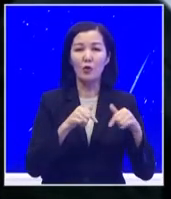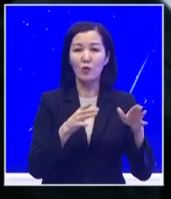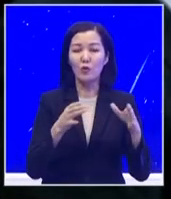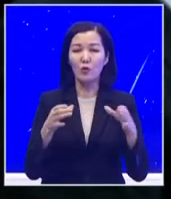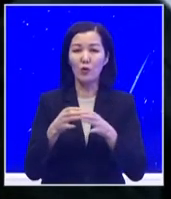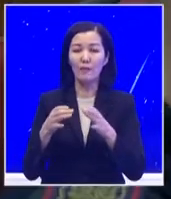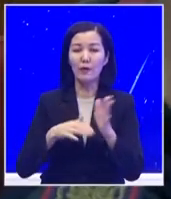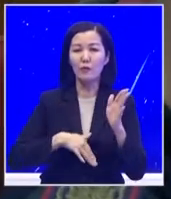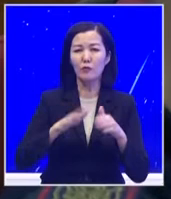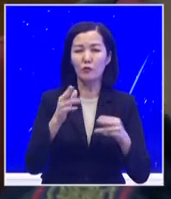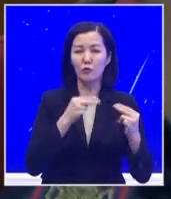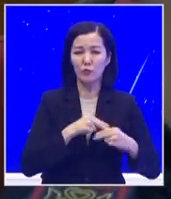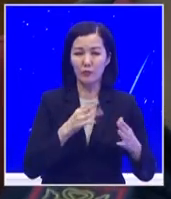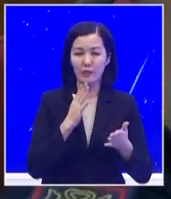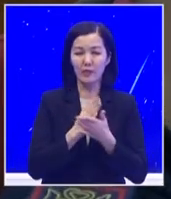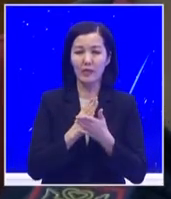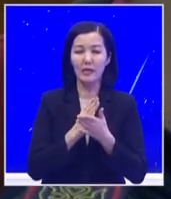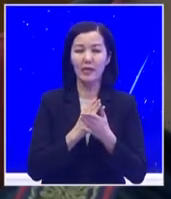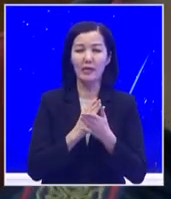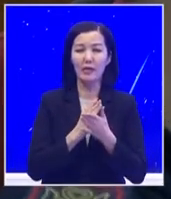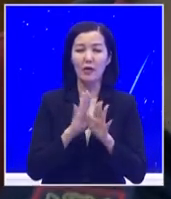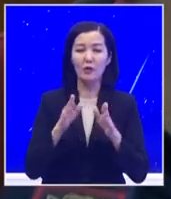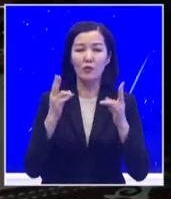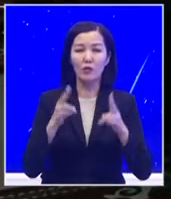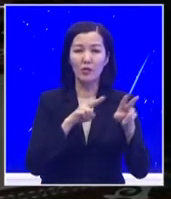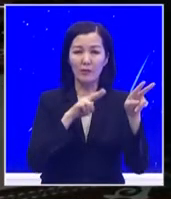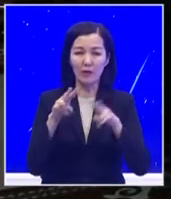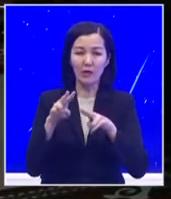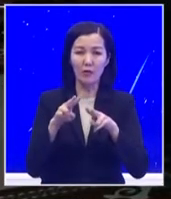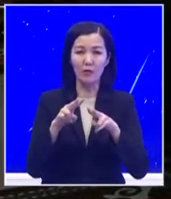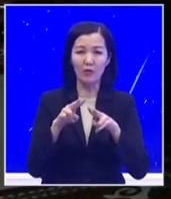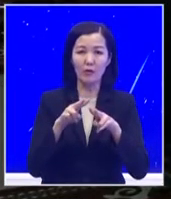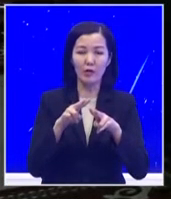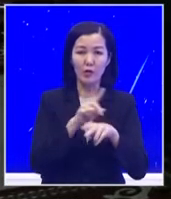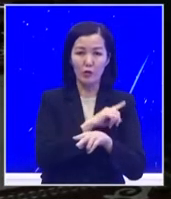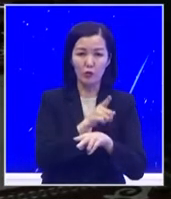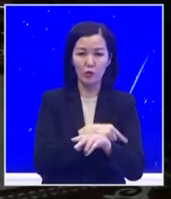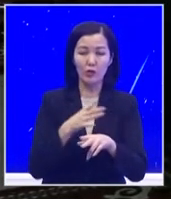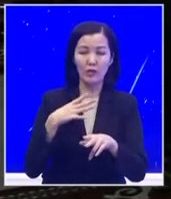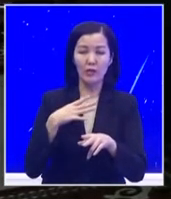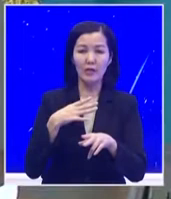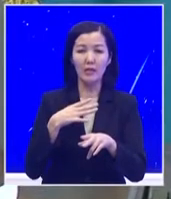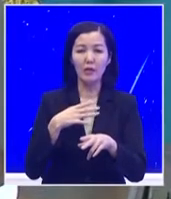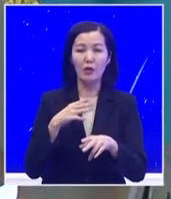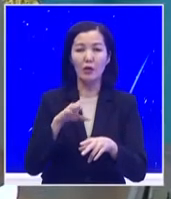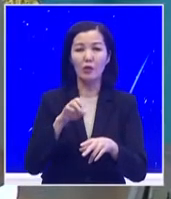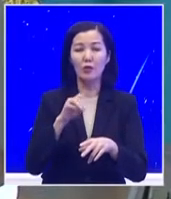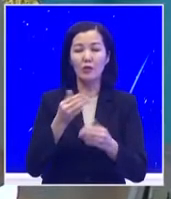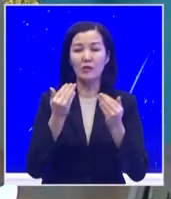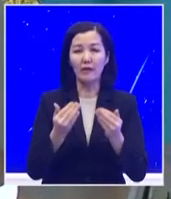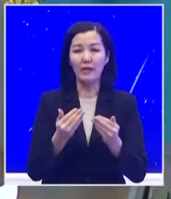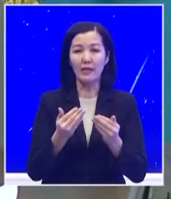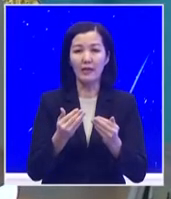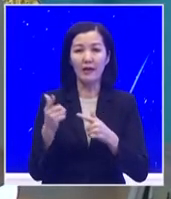Әрқайсысы үздіксіз жұмыс үстінде, төтенше жағдай қызметкерлері бақылауға алып, мониторингті күшейткен. Жиында Ләззат Тұрлашев әлі де